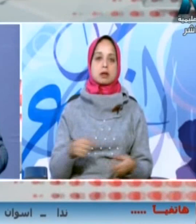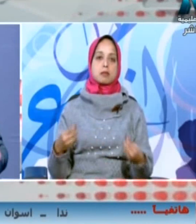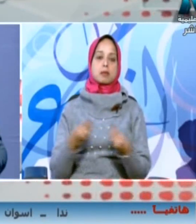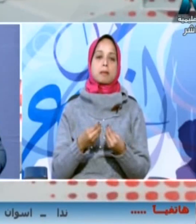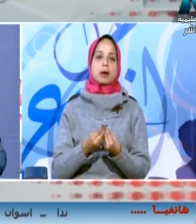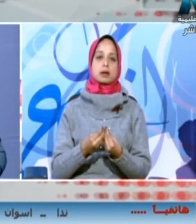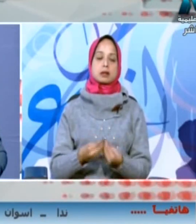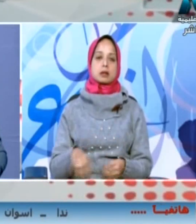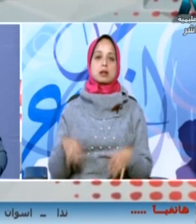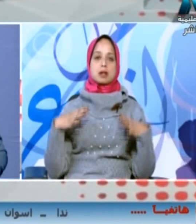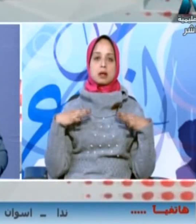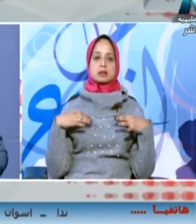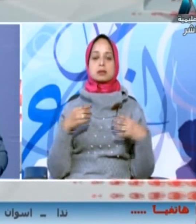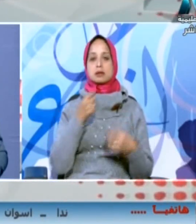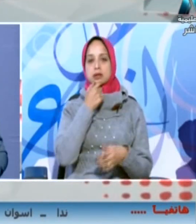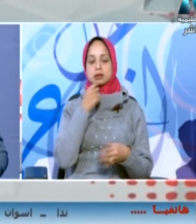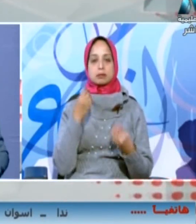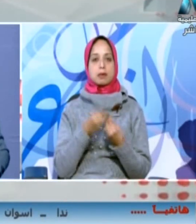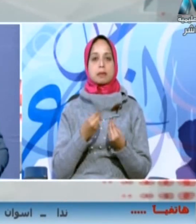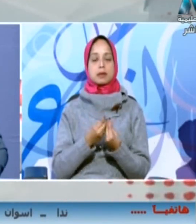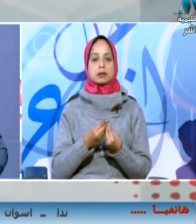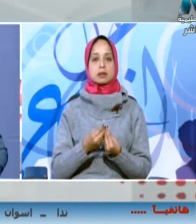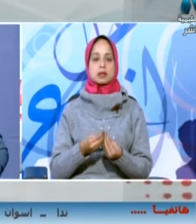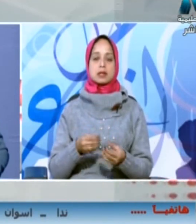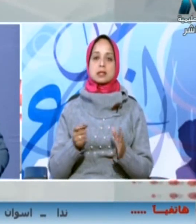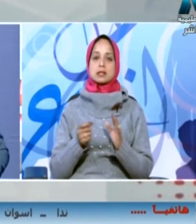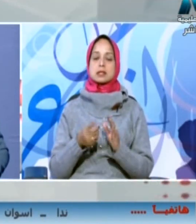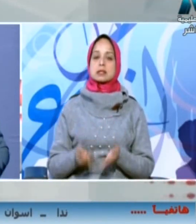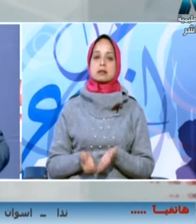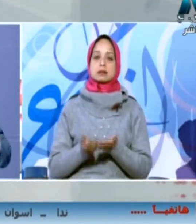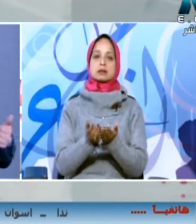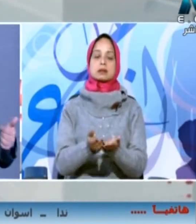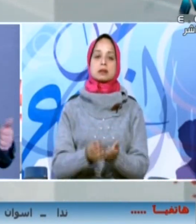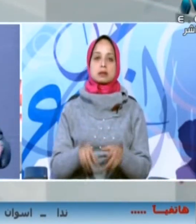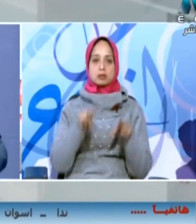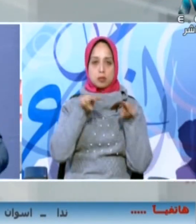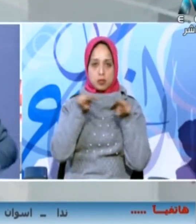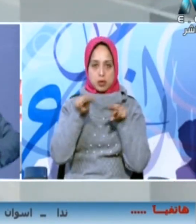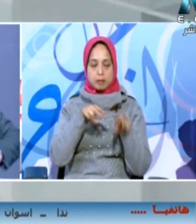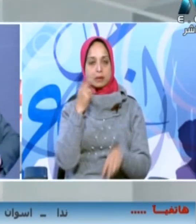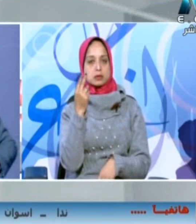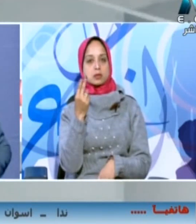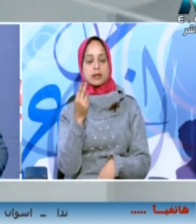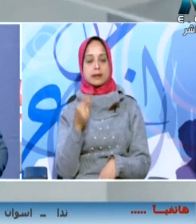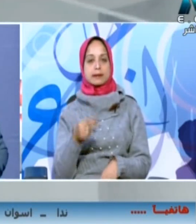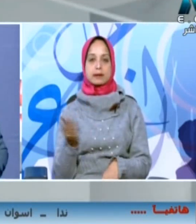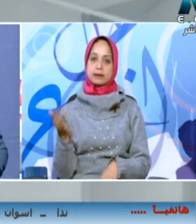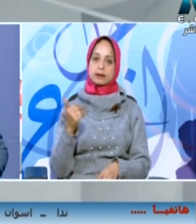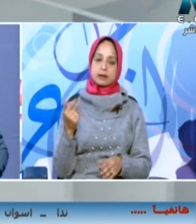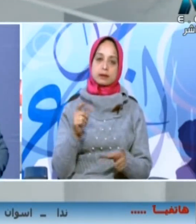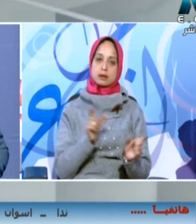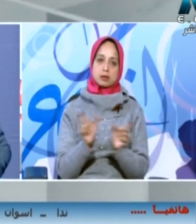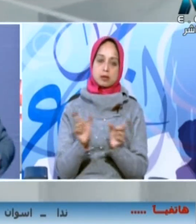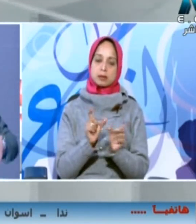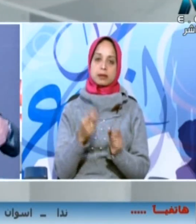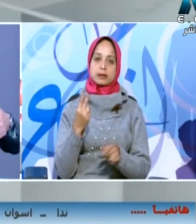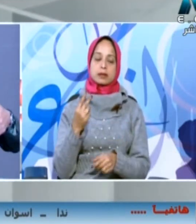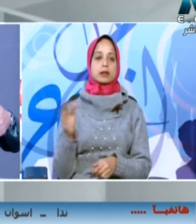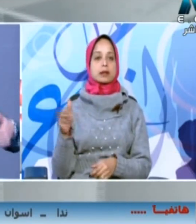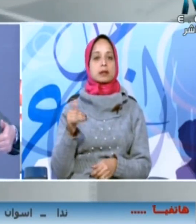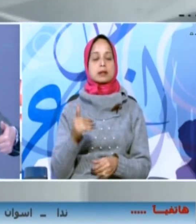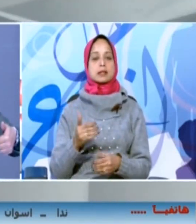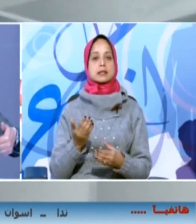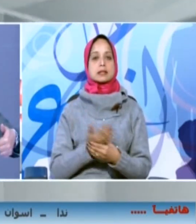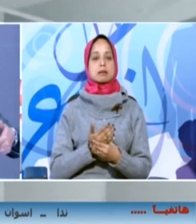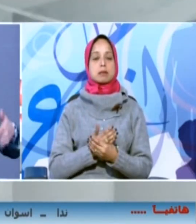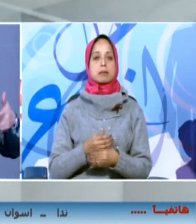كل دي ظروف صعبه. نتيجه المراقبه الثنائيه انا بقى، لما رجعت المراقبه الثنائيه ايه نتيجه اعادتها؟ بحصه مصر